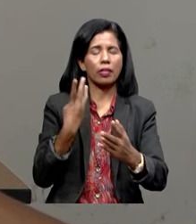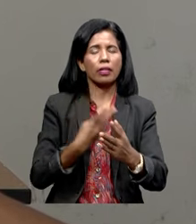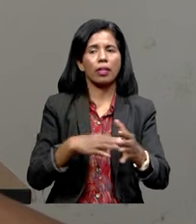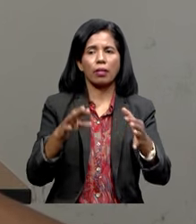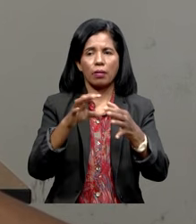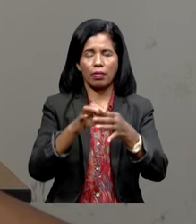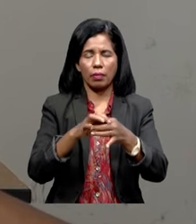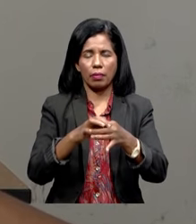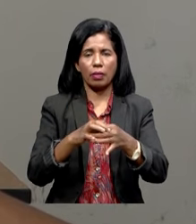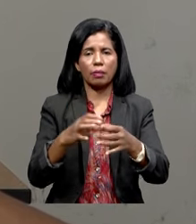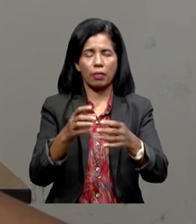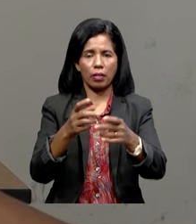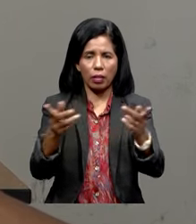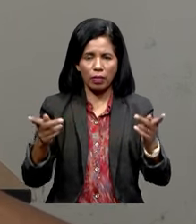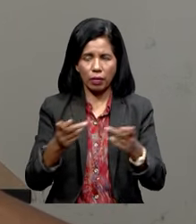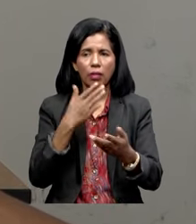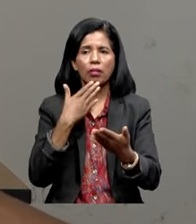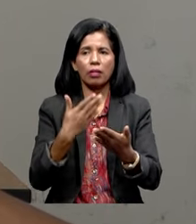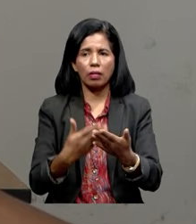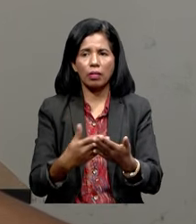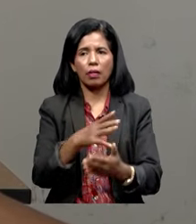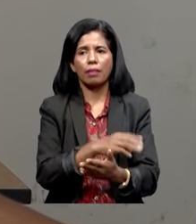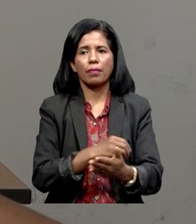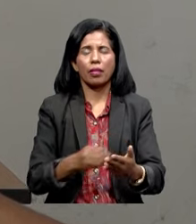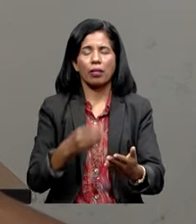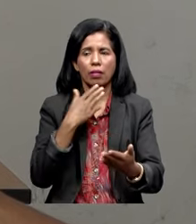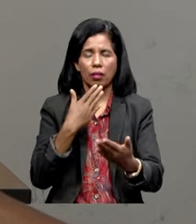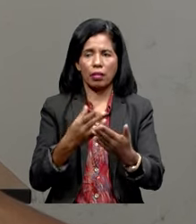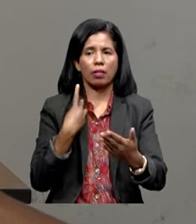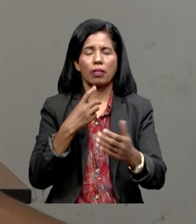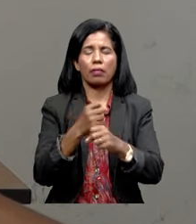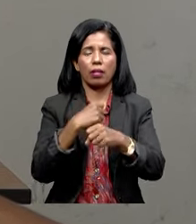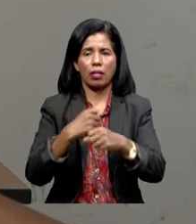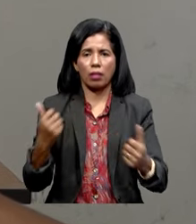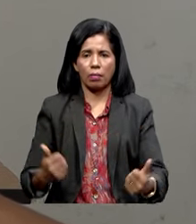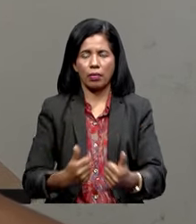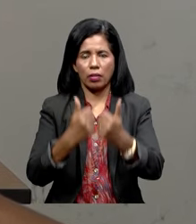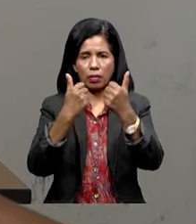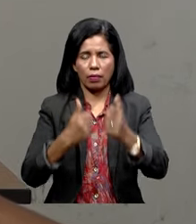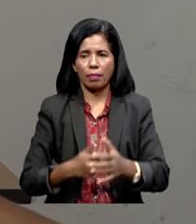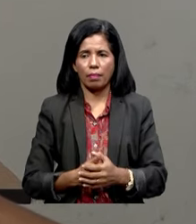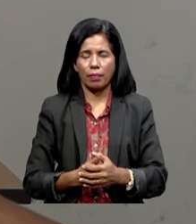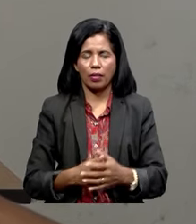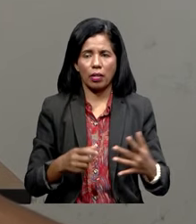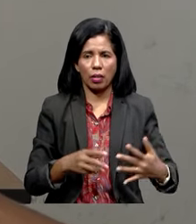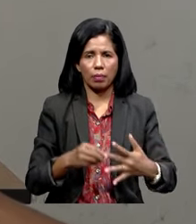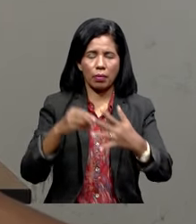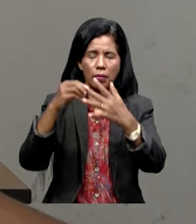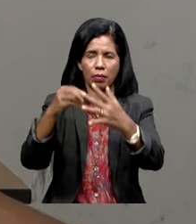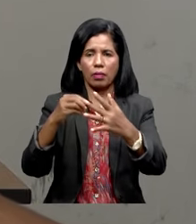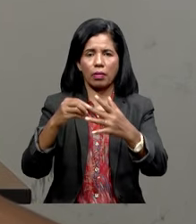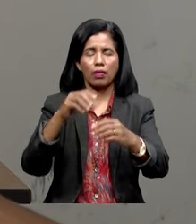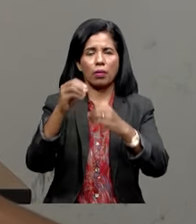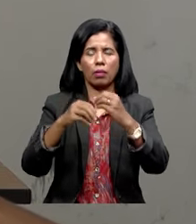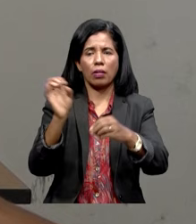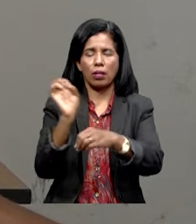ya kondisi on ida nebe maka adekuado para ita belhal kompetisi on ya nilu ya sektor ekonomi